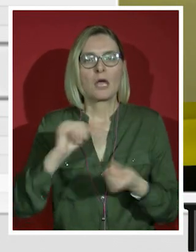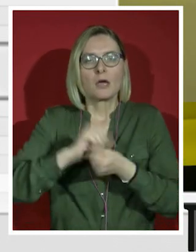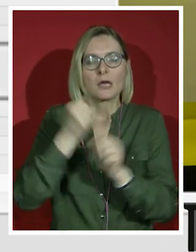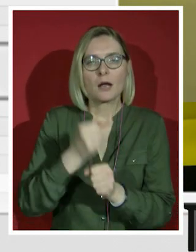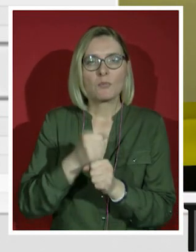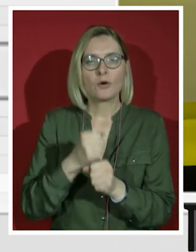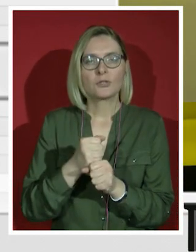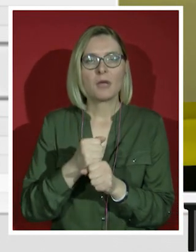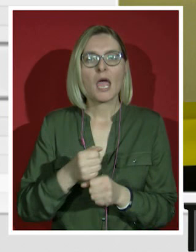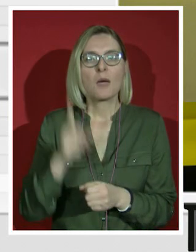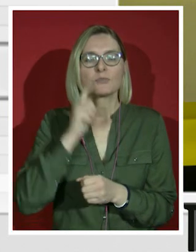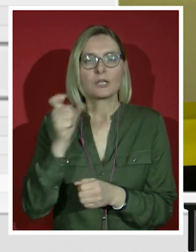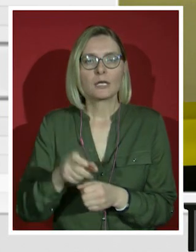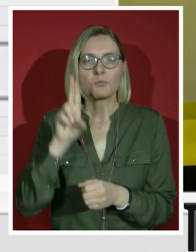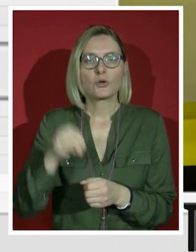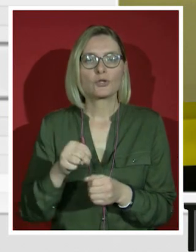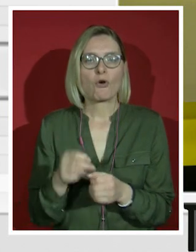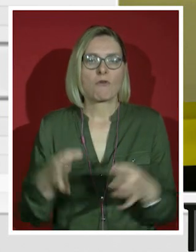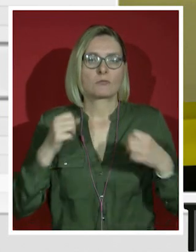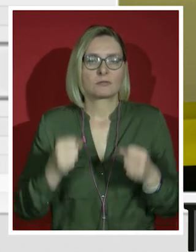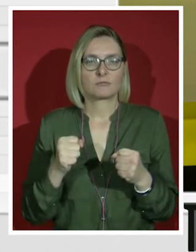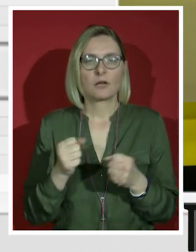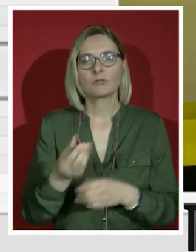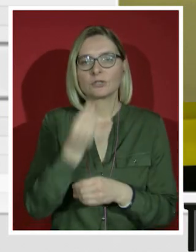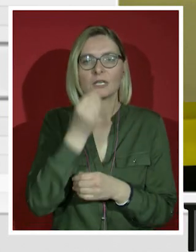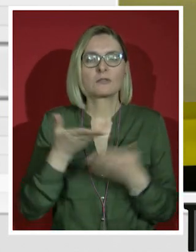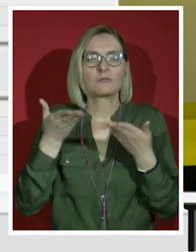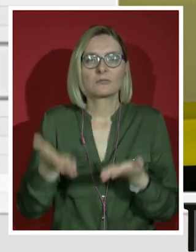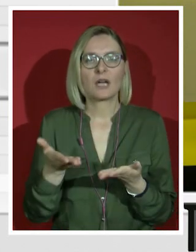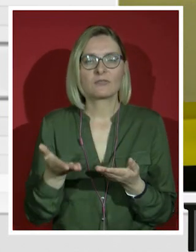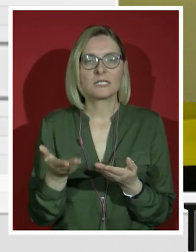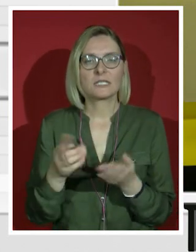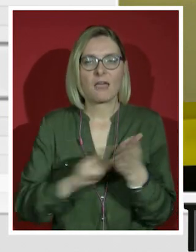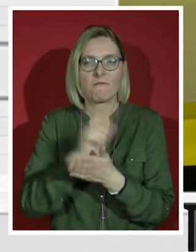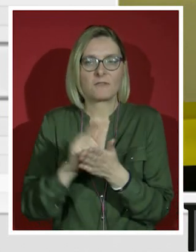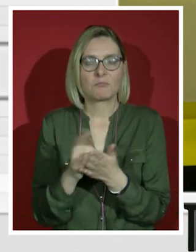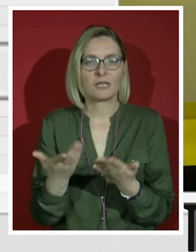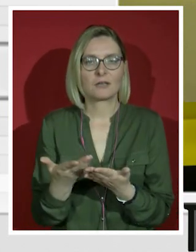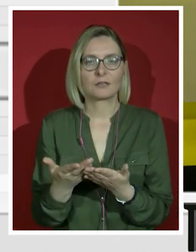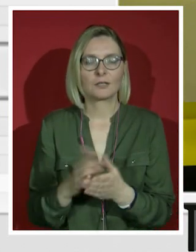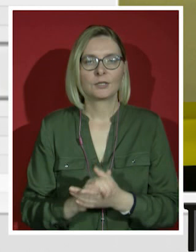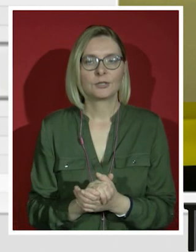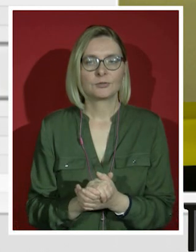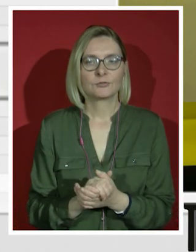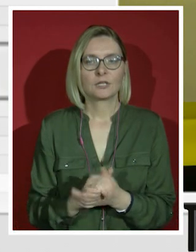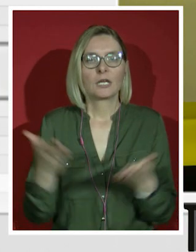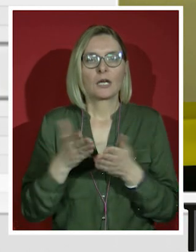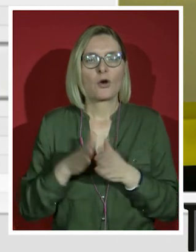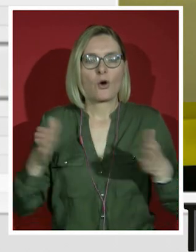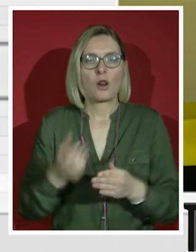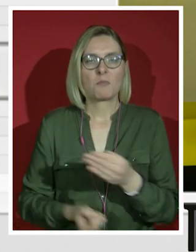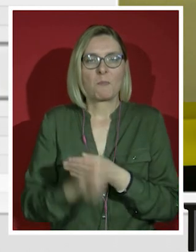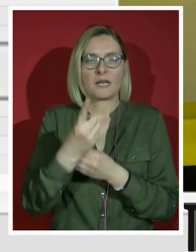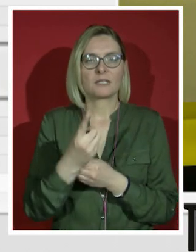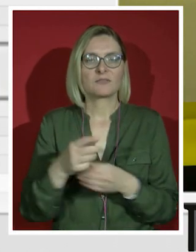повеќе органски, меѓутоа такви се времињата, сплетот на околности е таков така што како голем предизвик воено